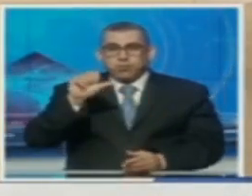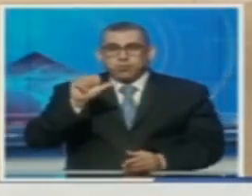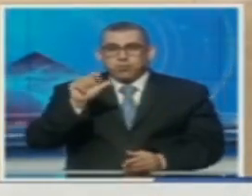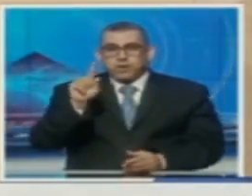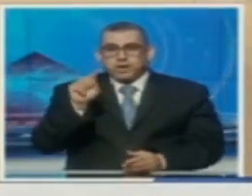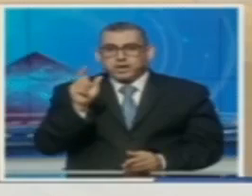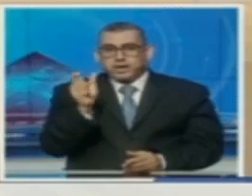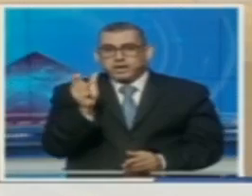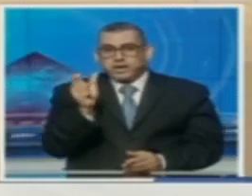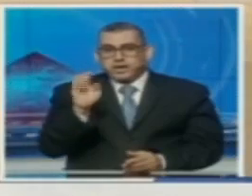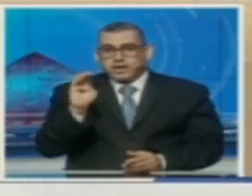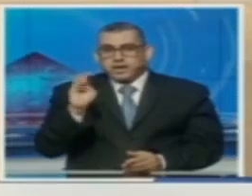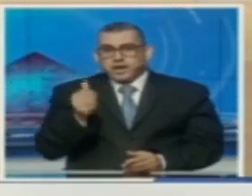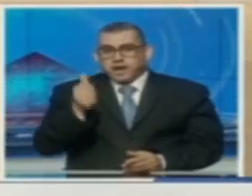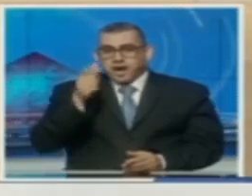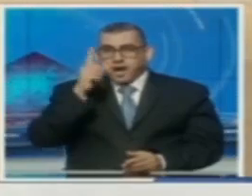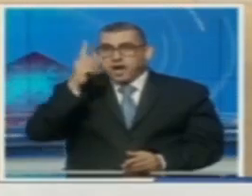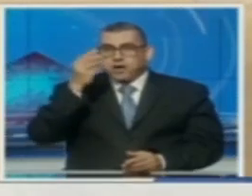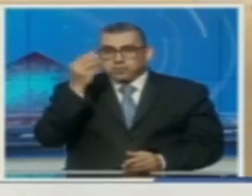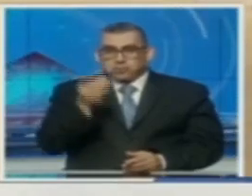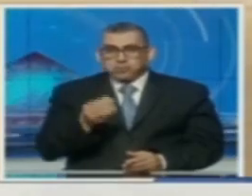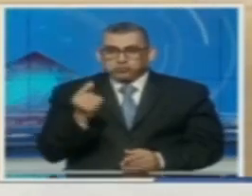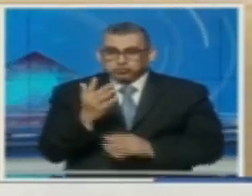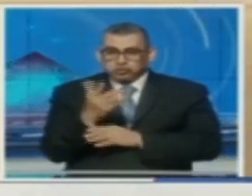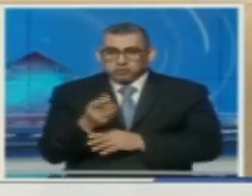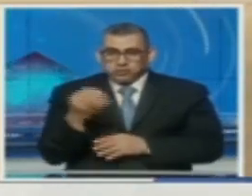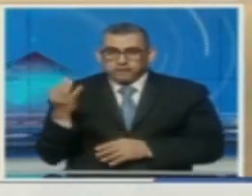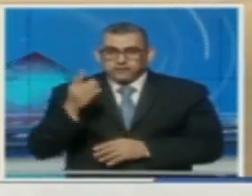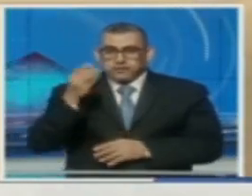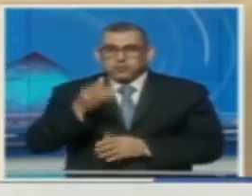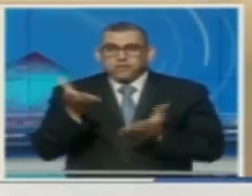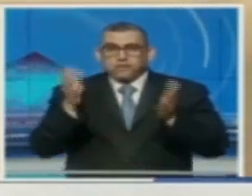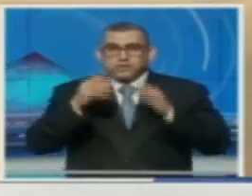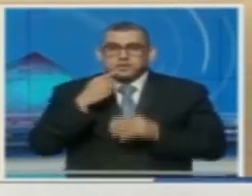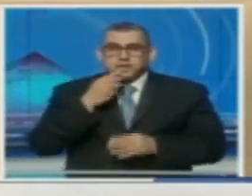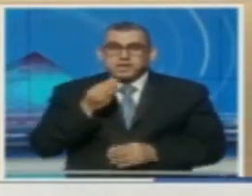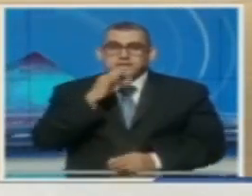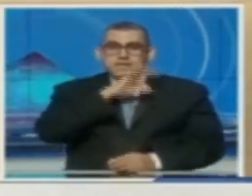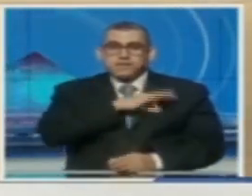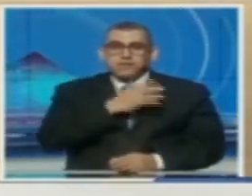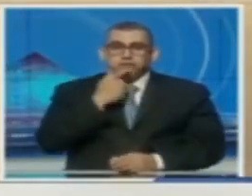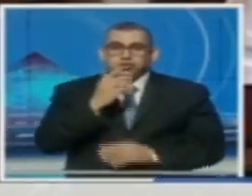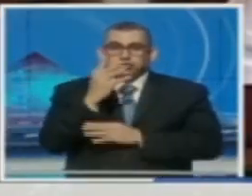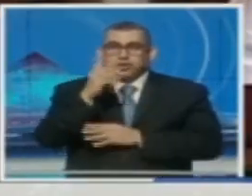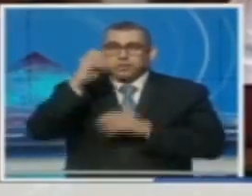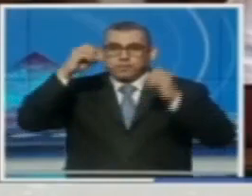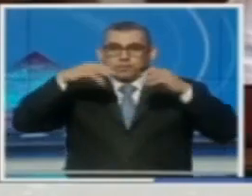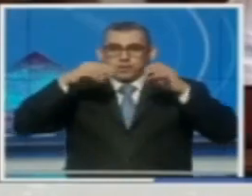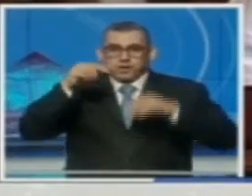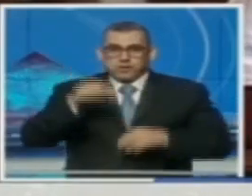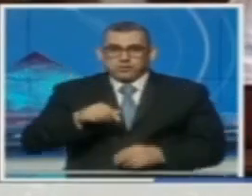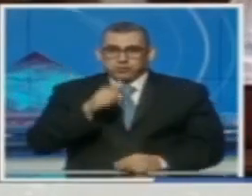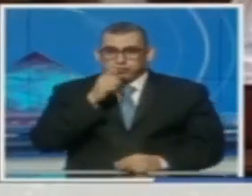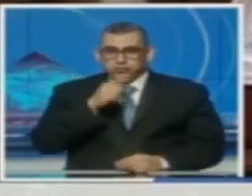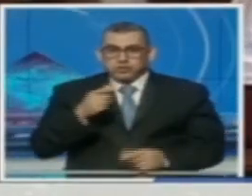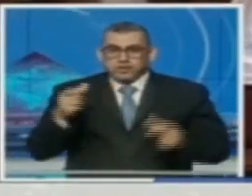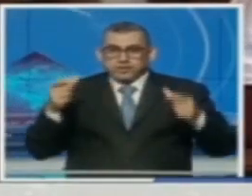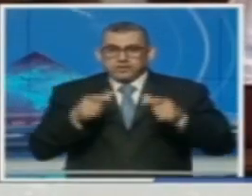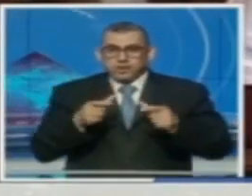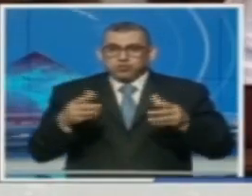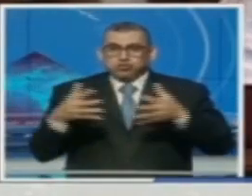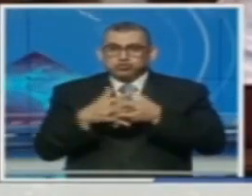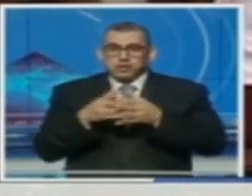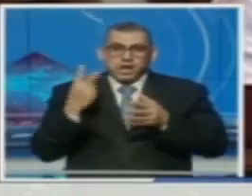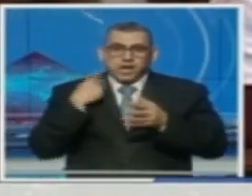تحسبها زي ده ربنا، لقدرة من عند ربنا سبحانه وتعالى. فشجرة هي اسمها شجرة مباركة. الندوة التي شارك فيها